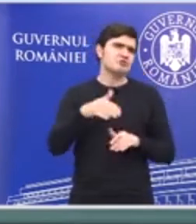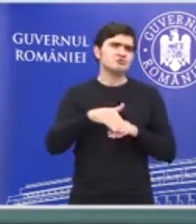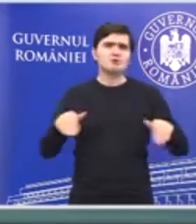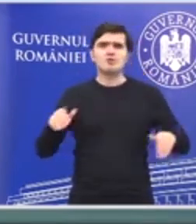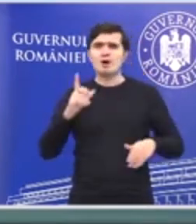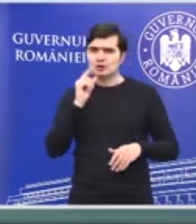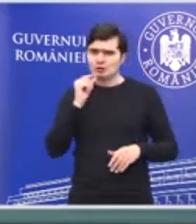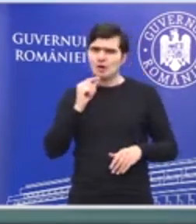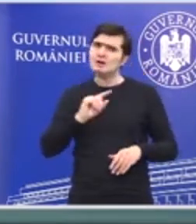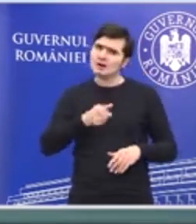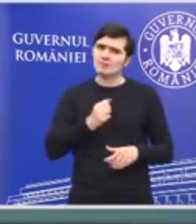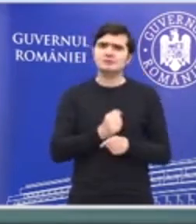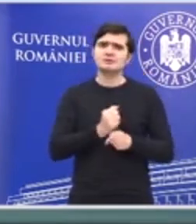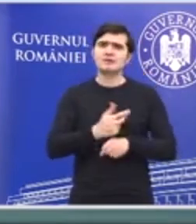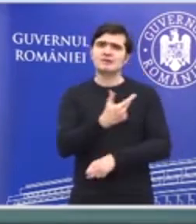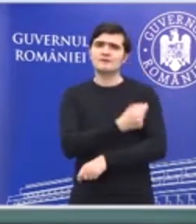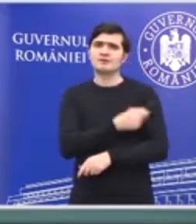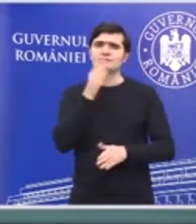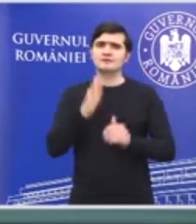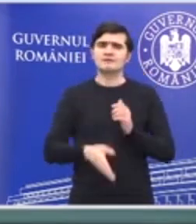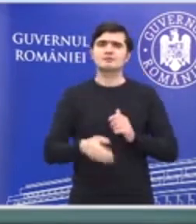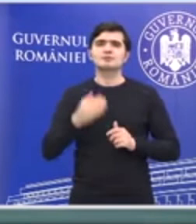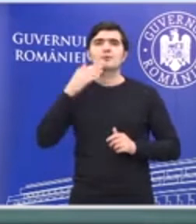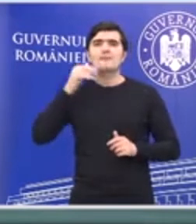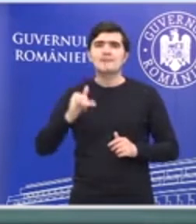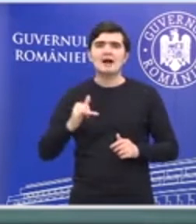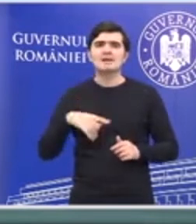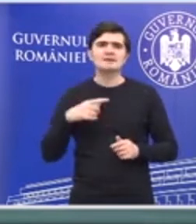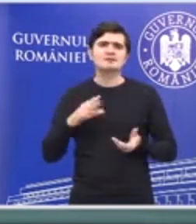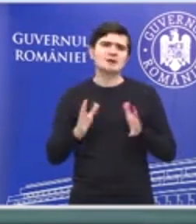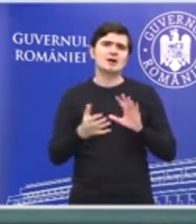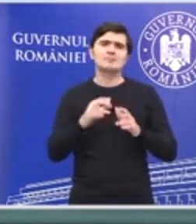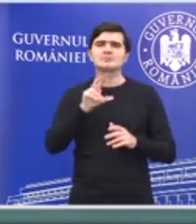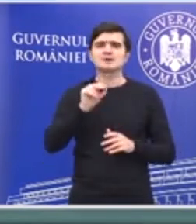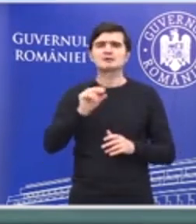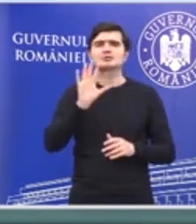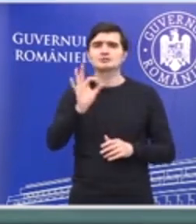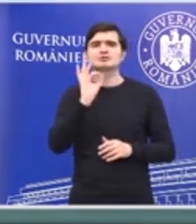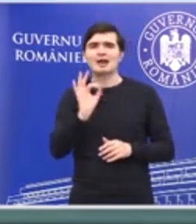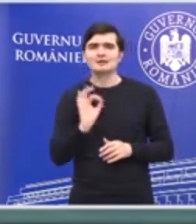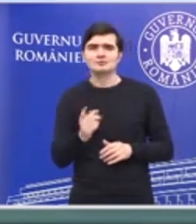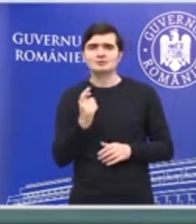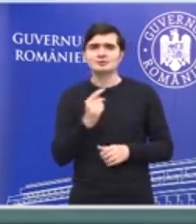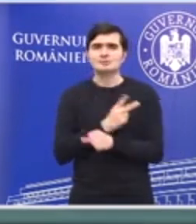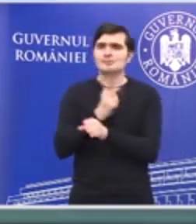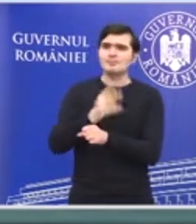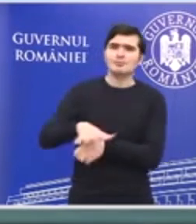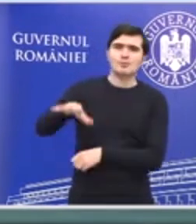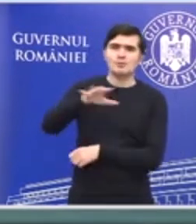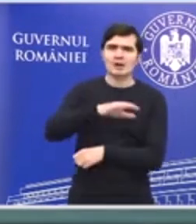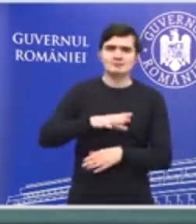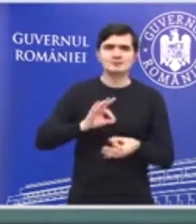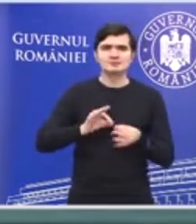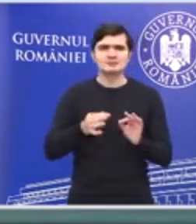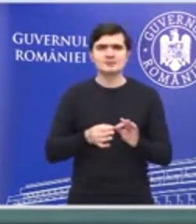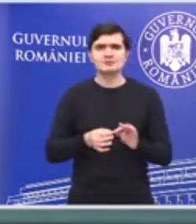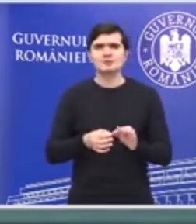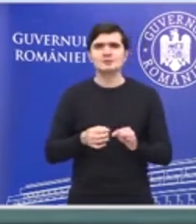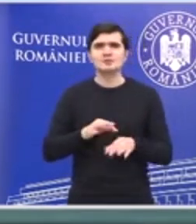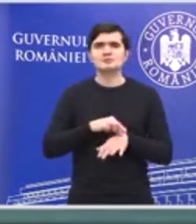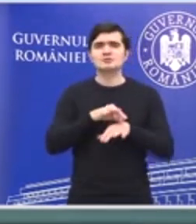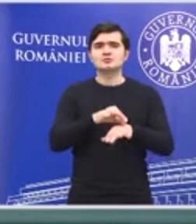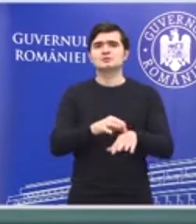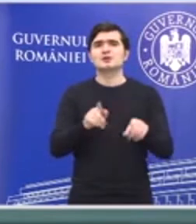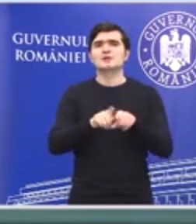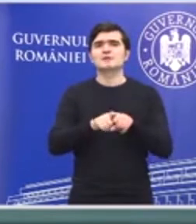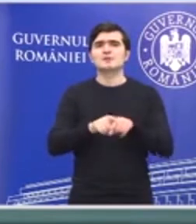de persoane vaccinate la finalul lunii mai, care reprezintă aproximativ 35% din populația adultă, ceea ce ne duce către o